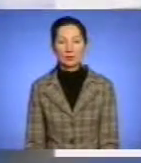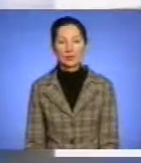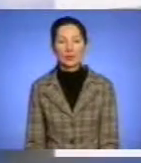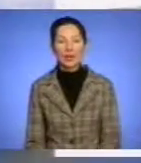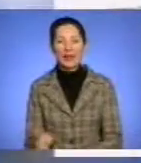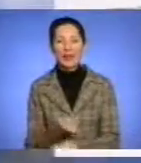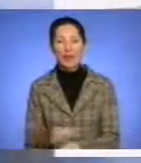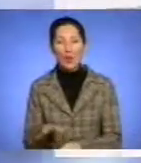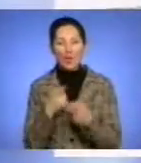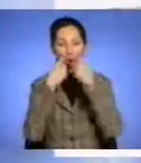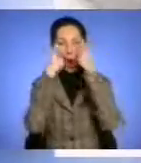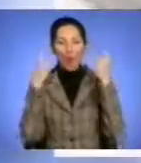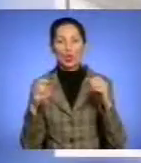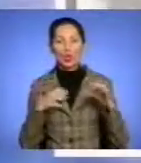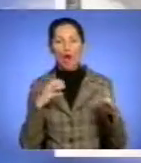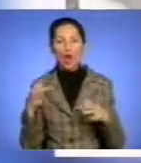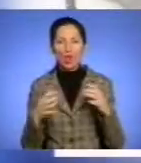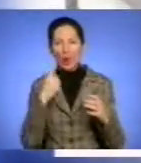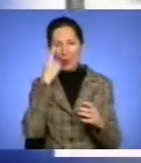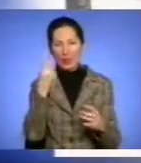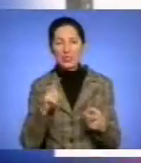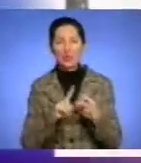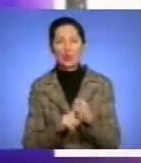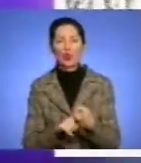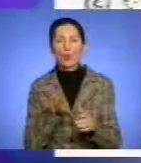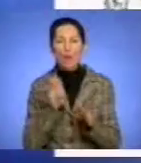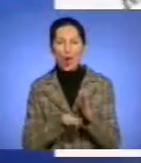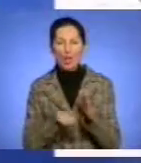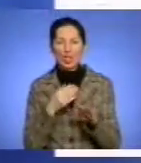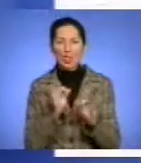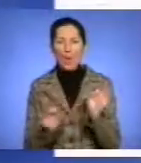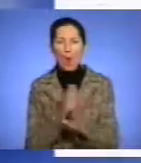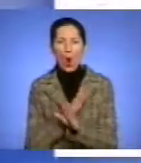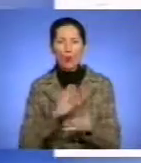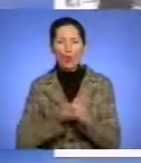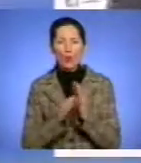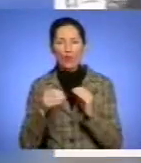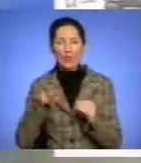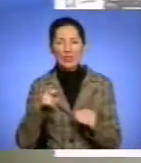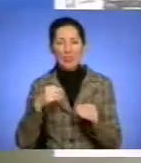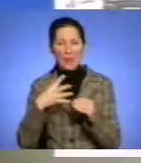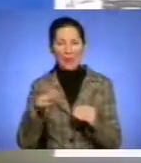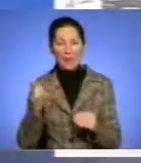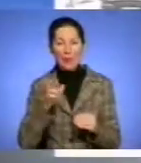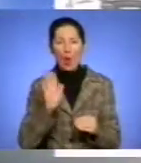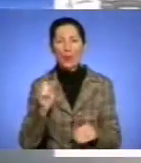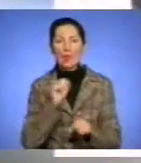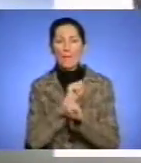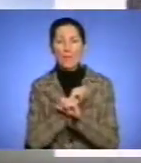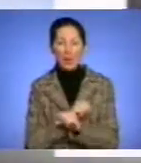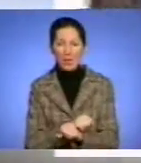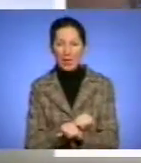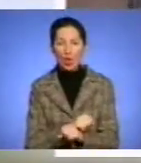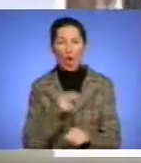На Тернопільщині оголошене штормове попередження. У зв'язку із погіршенням погодних умов у п'ятницю 15 березня буде припинено навчання в